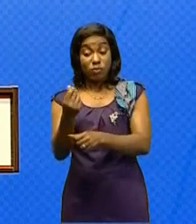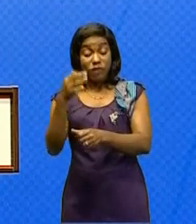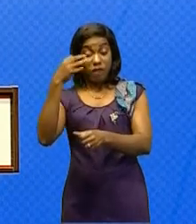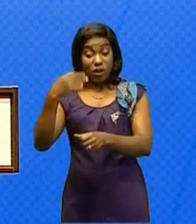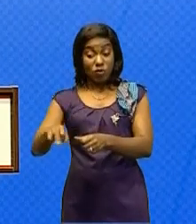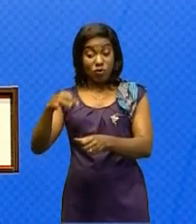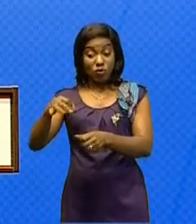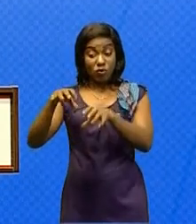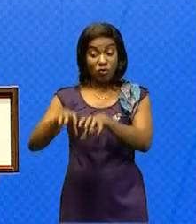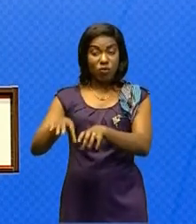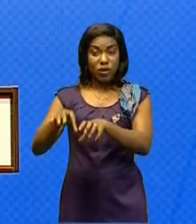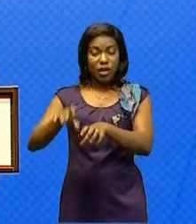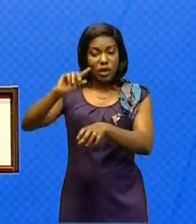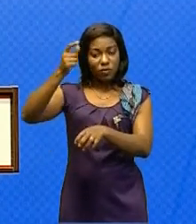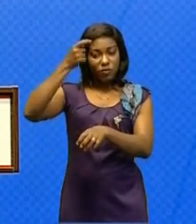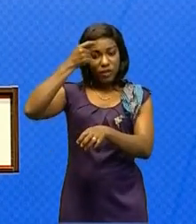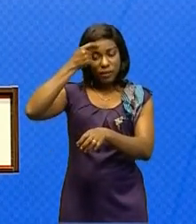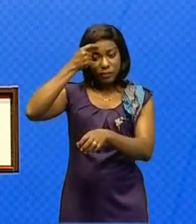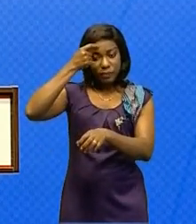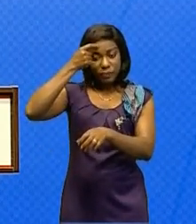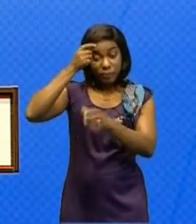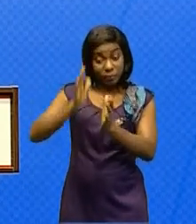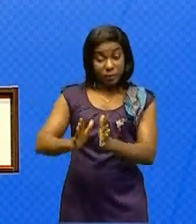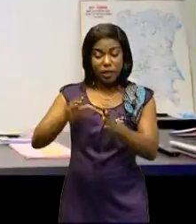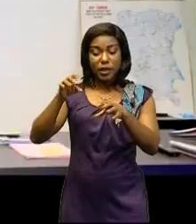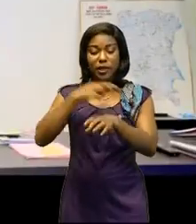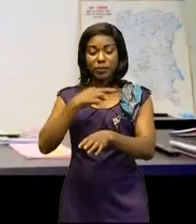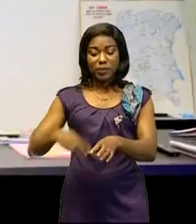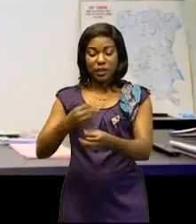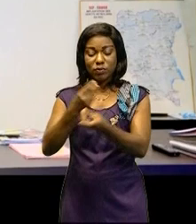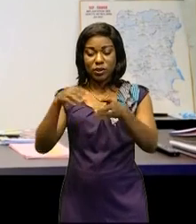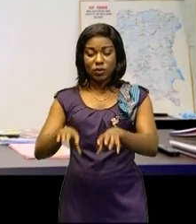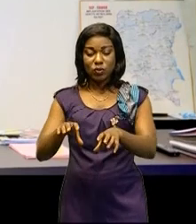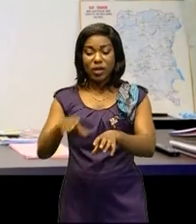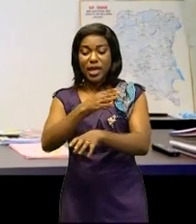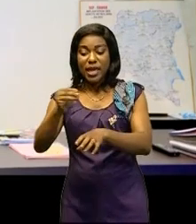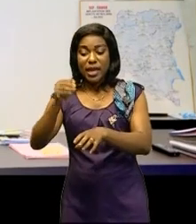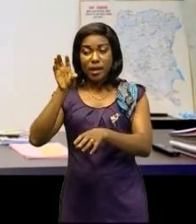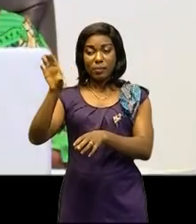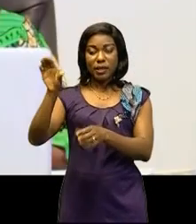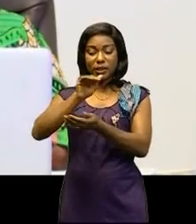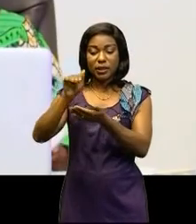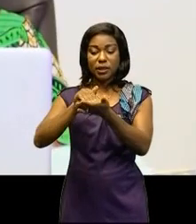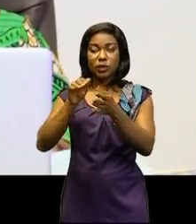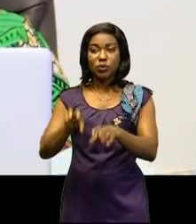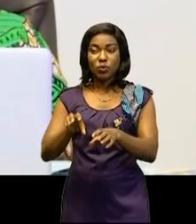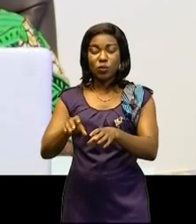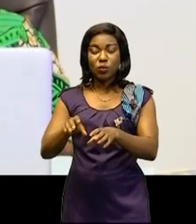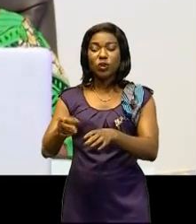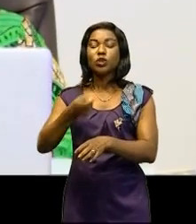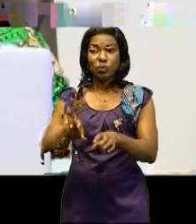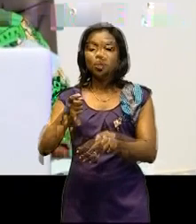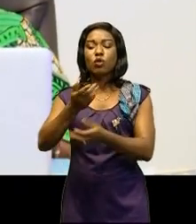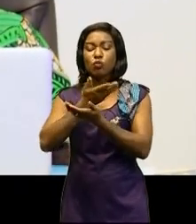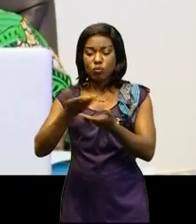congolais, le gouvernement de la République et la Banque centrale du Congo ont réitéré leur